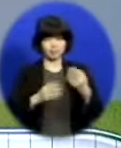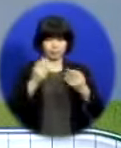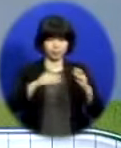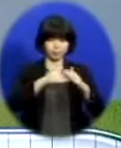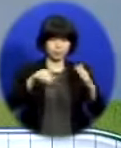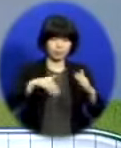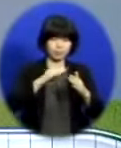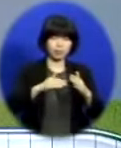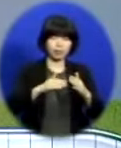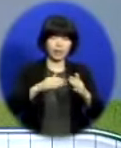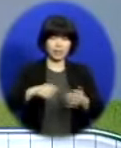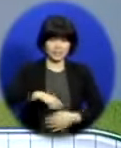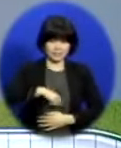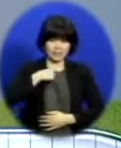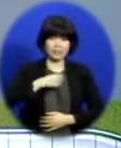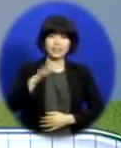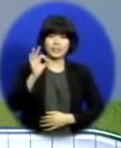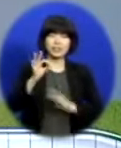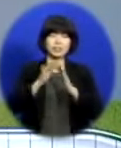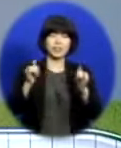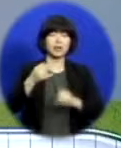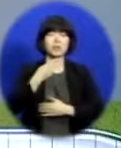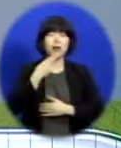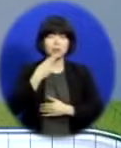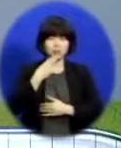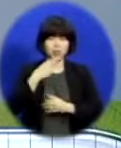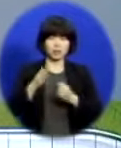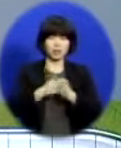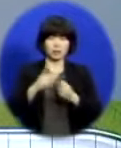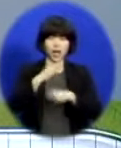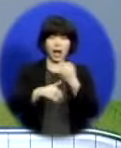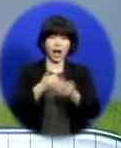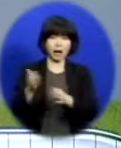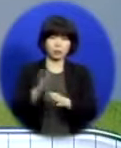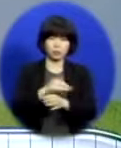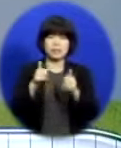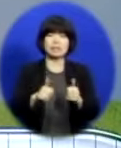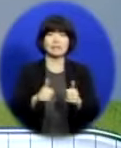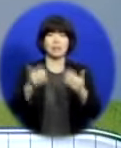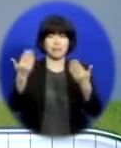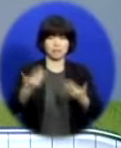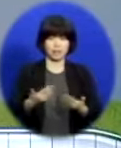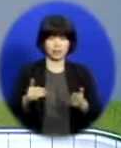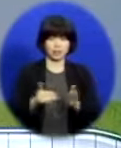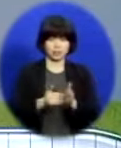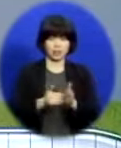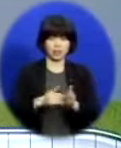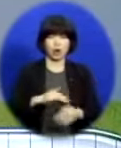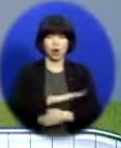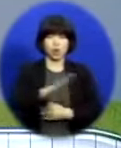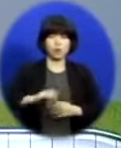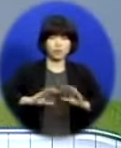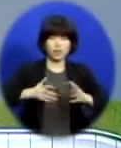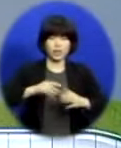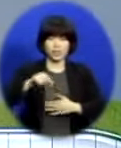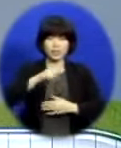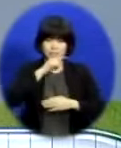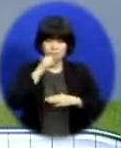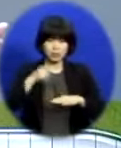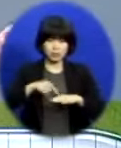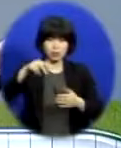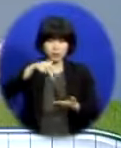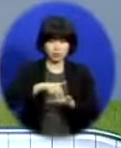의인 열 사람이 없어서 하나님으로부터 심판을 받았습니다 우리나라이 민족에게